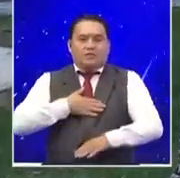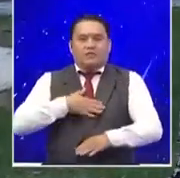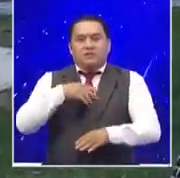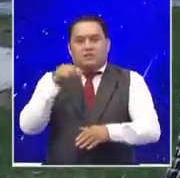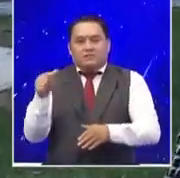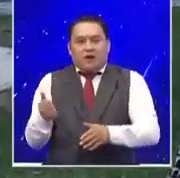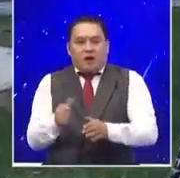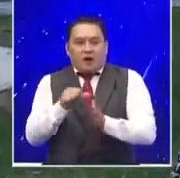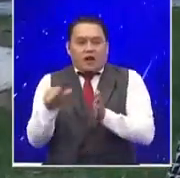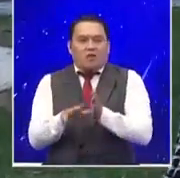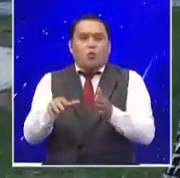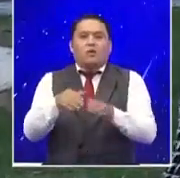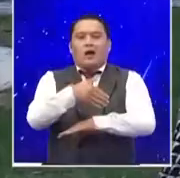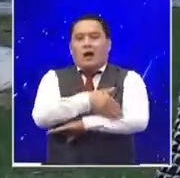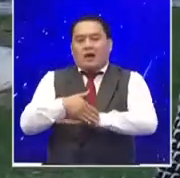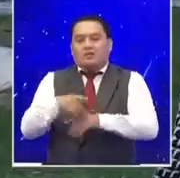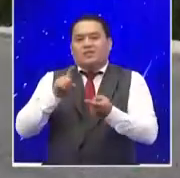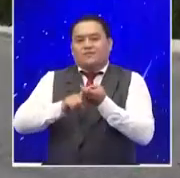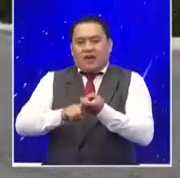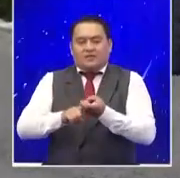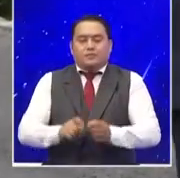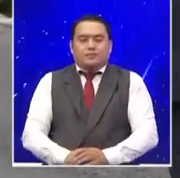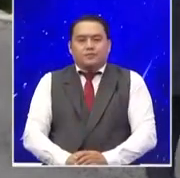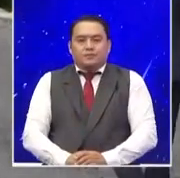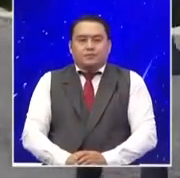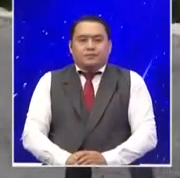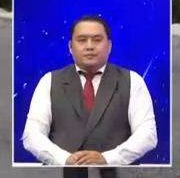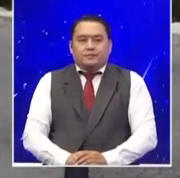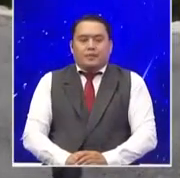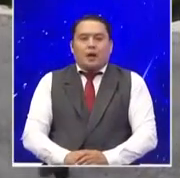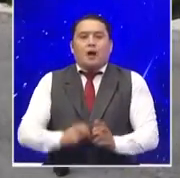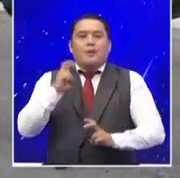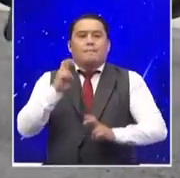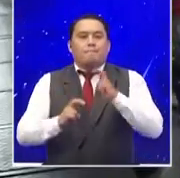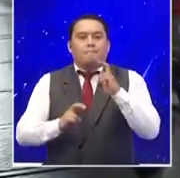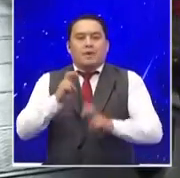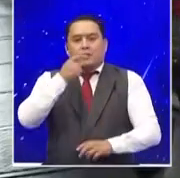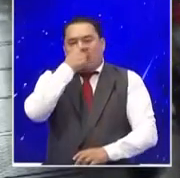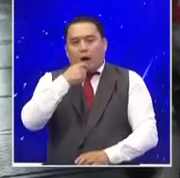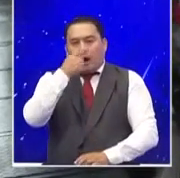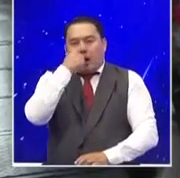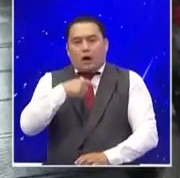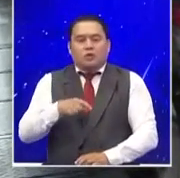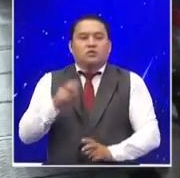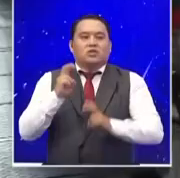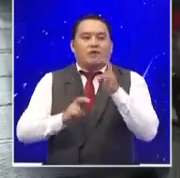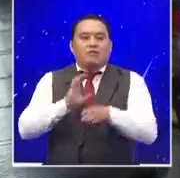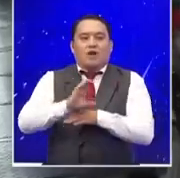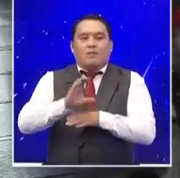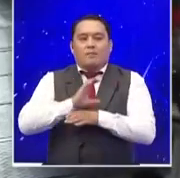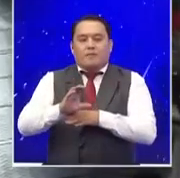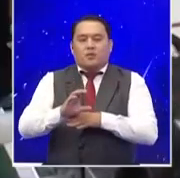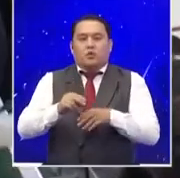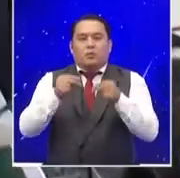электронные адреса, чтобы мы были на связи. Одним из градообразующих предприятий города Жаркент на сегодня является завод по выпуску